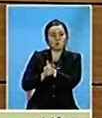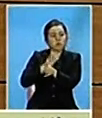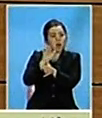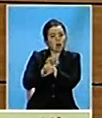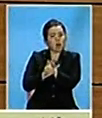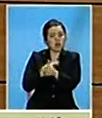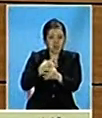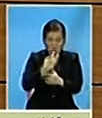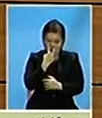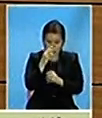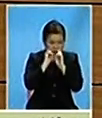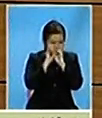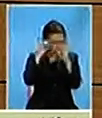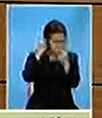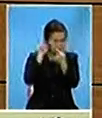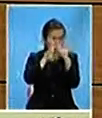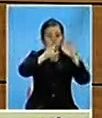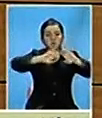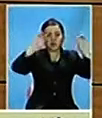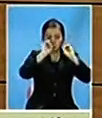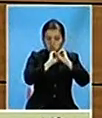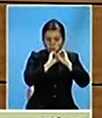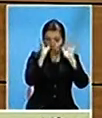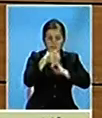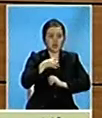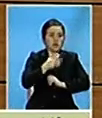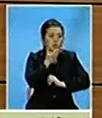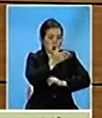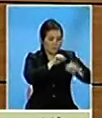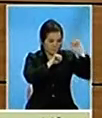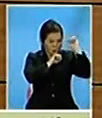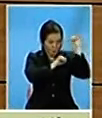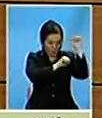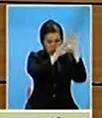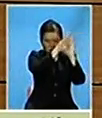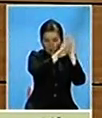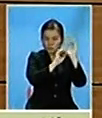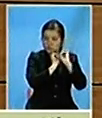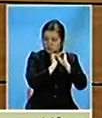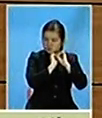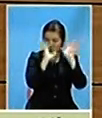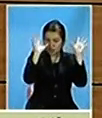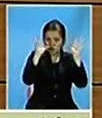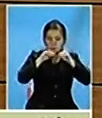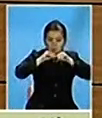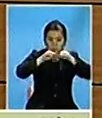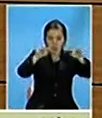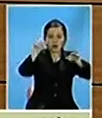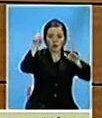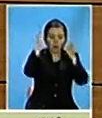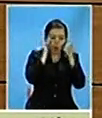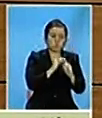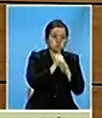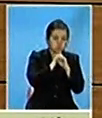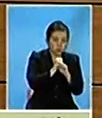ายที่จริงจังชัดเจนของรัฐบาลจึงอยากจะให้รัฐบาลออกมาประกาศให้ชัดเจนนะครับว่ากรณีคนพิการหรือผู้สูงอายุ